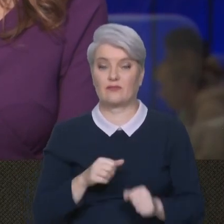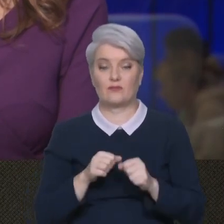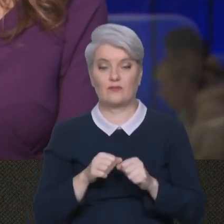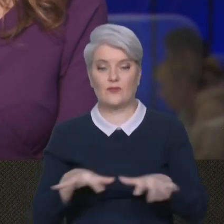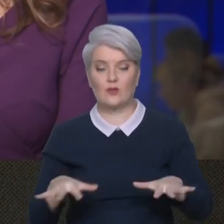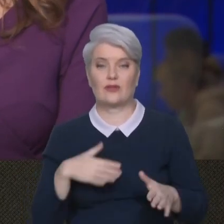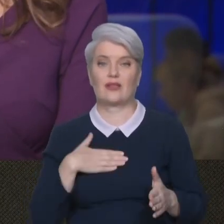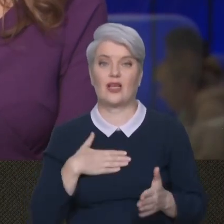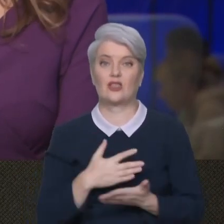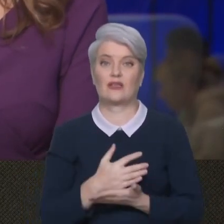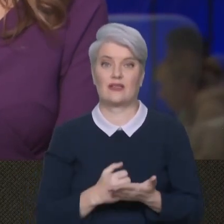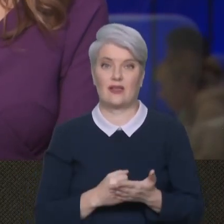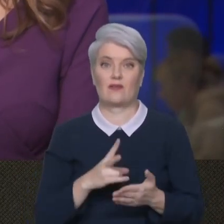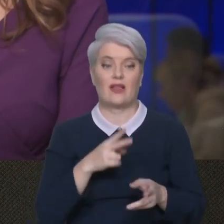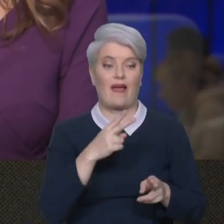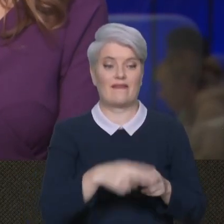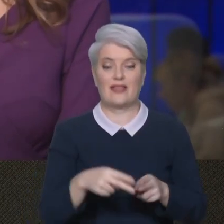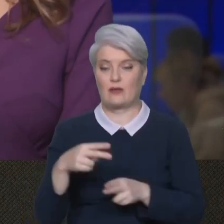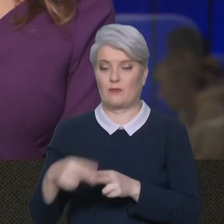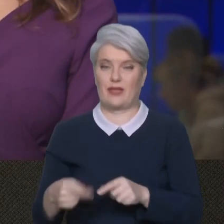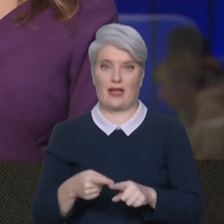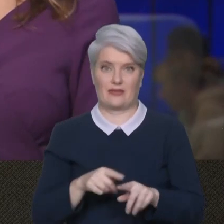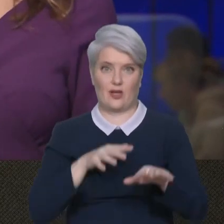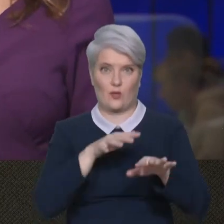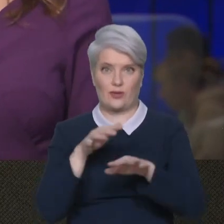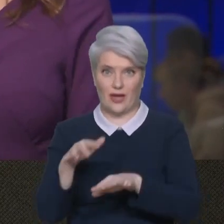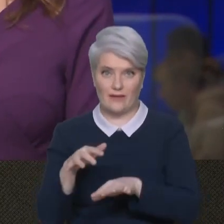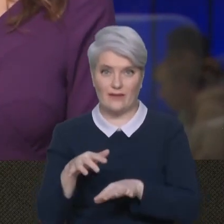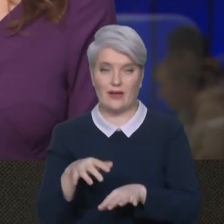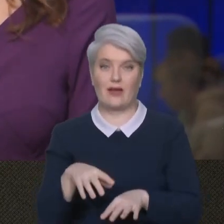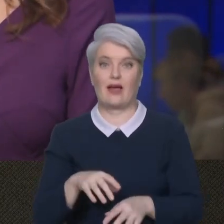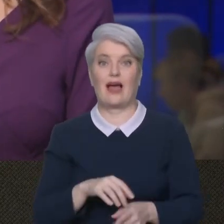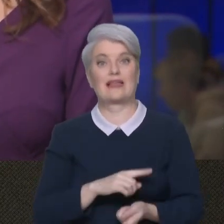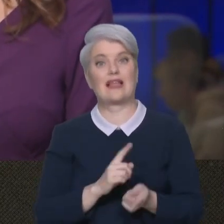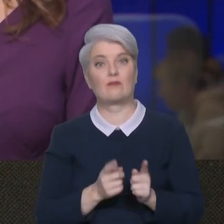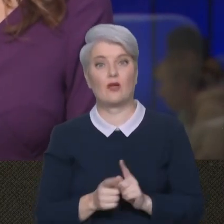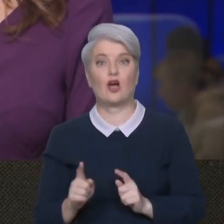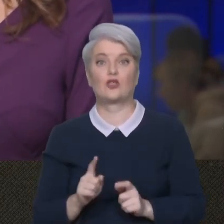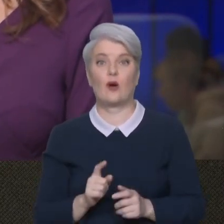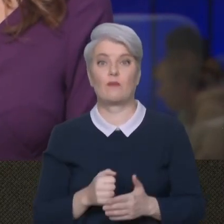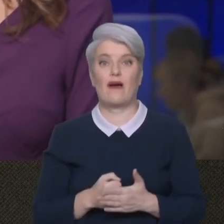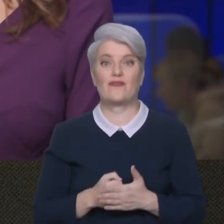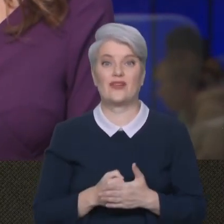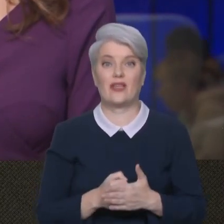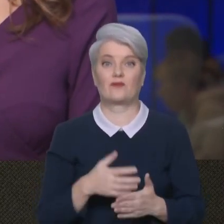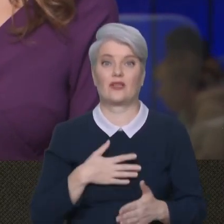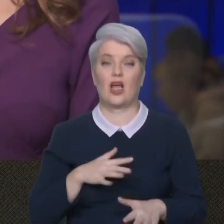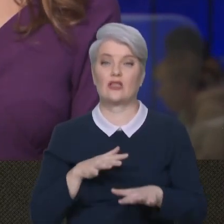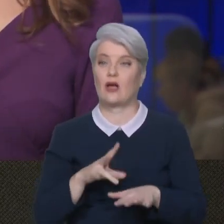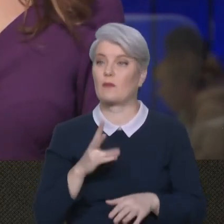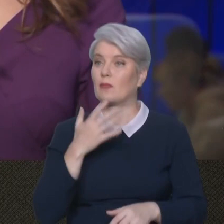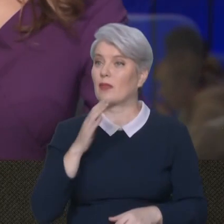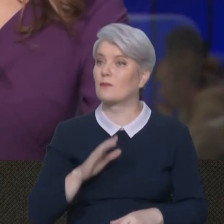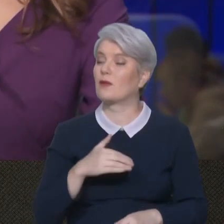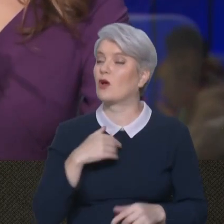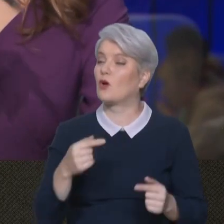розсередити наші резерви на відбиття цих їхніх контрударів, замість того, щоб додавлювати саме наш наступ на півдні. Пане Івене,